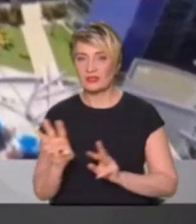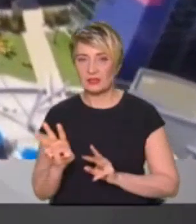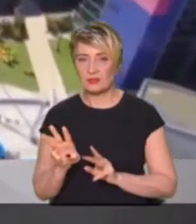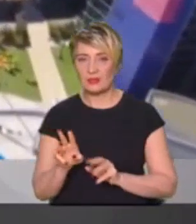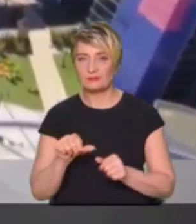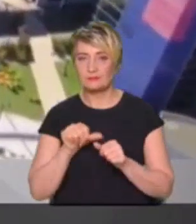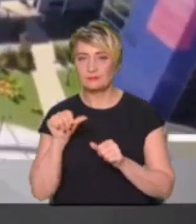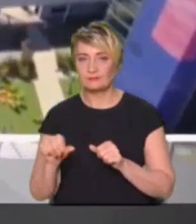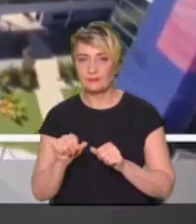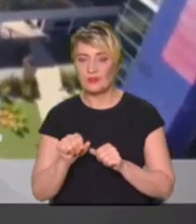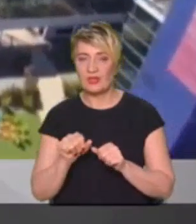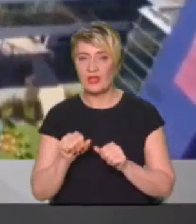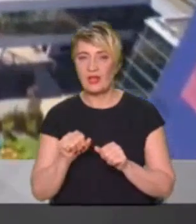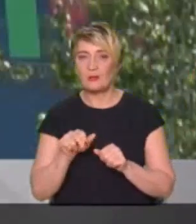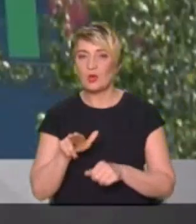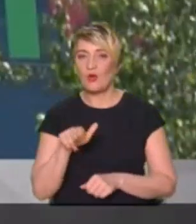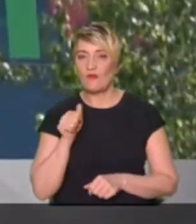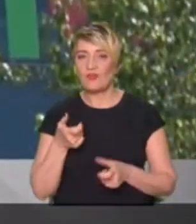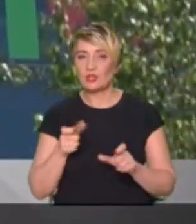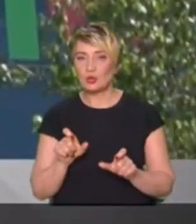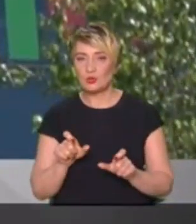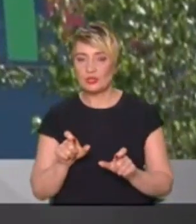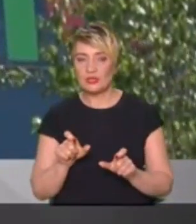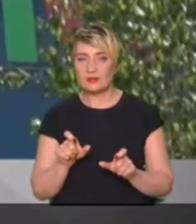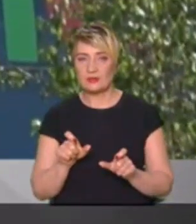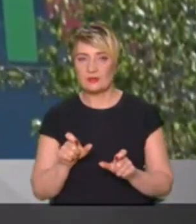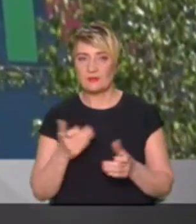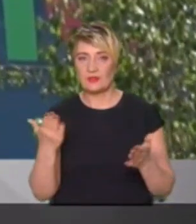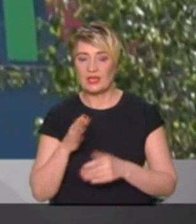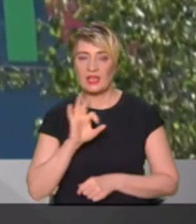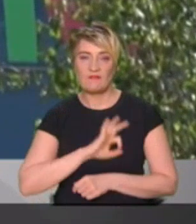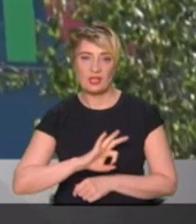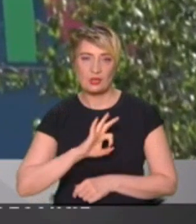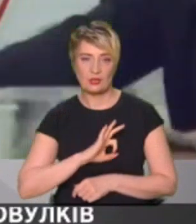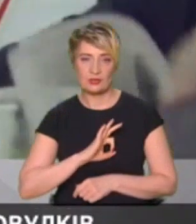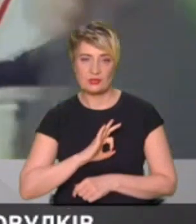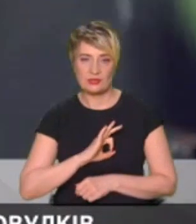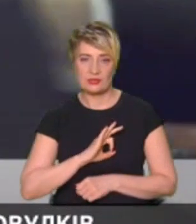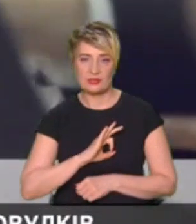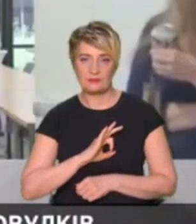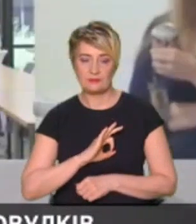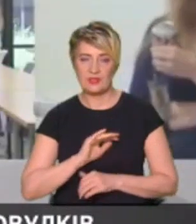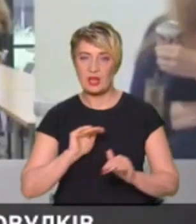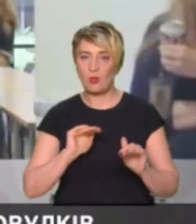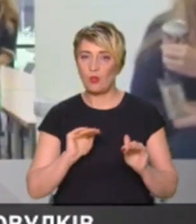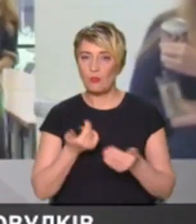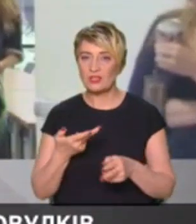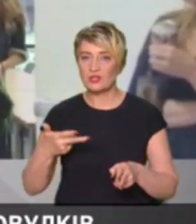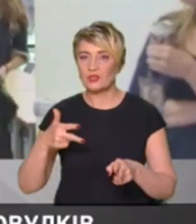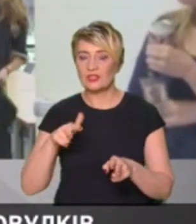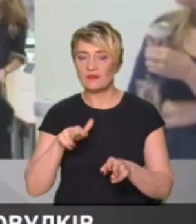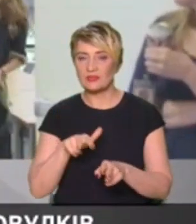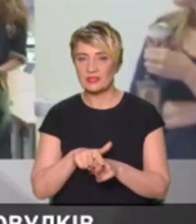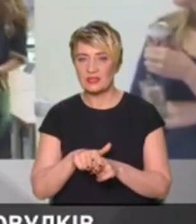зокрема, про відключення від серверів Google Global Cache, які використовуються для зниження навантаження на магістральні мережі